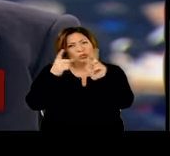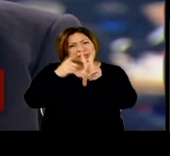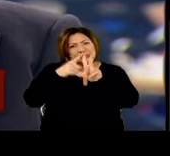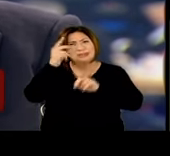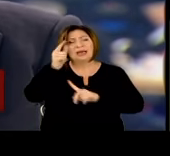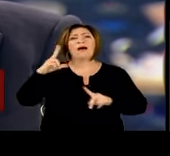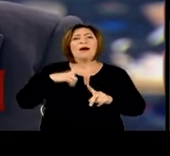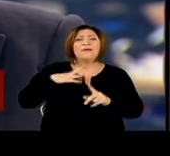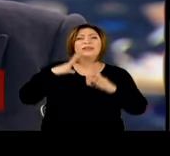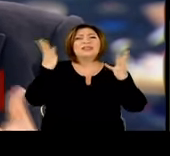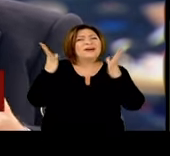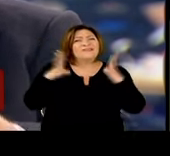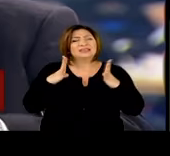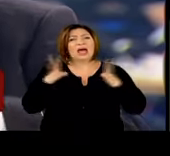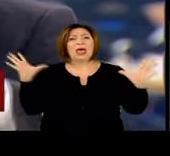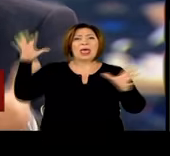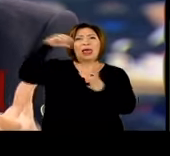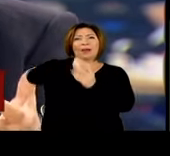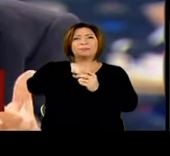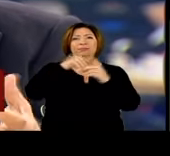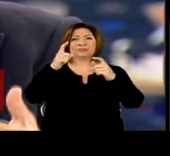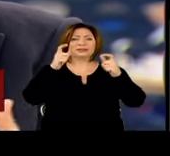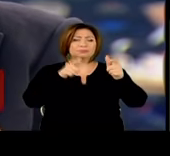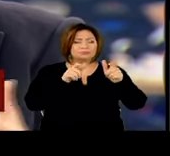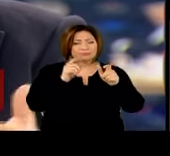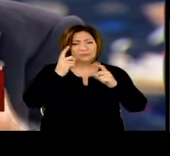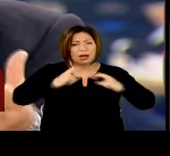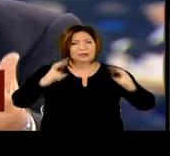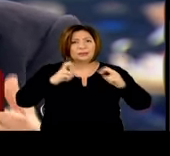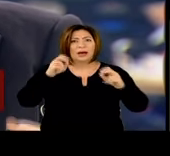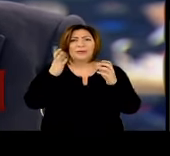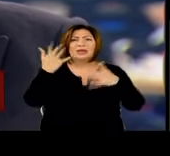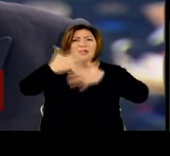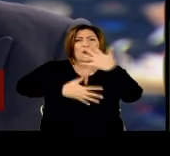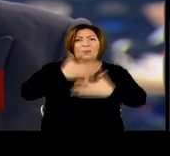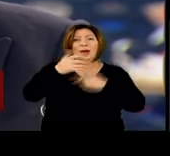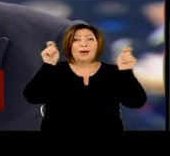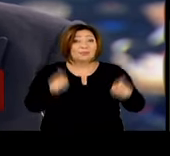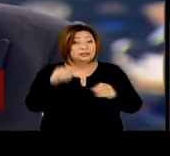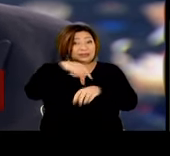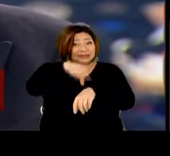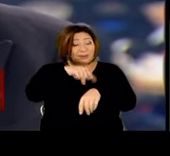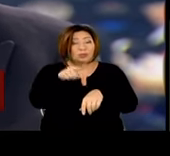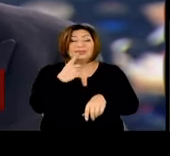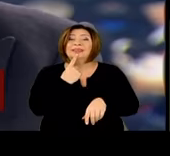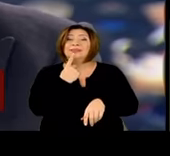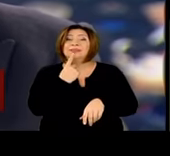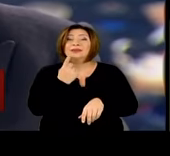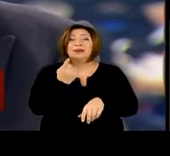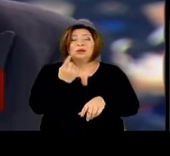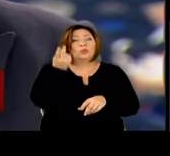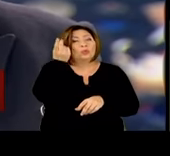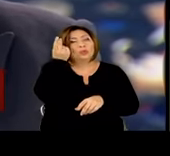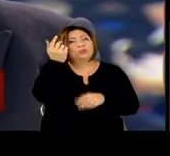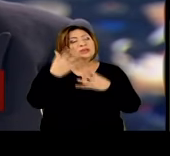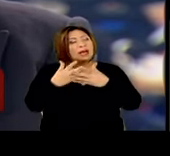kadar millet varsa hep bir sentez olarak böyle bir kalburlama yaptığın zaman bütün bu tatları,